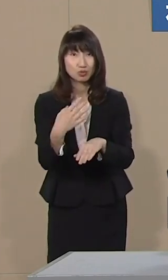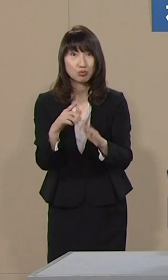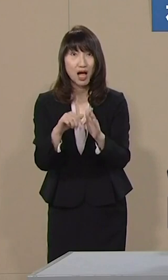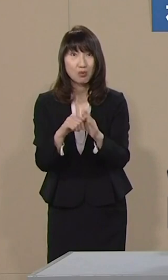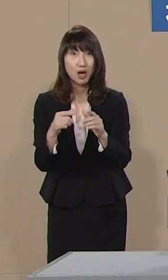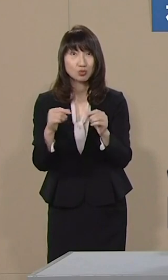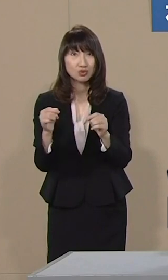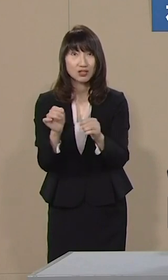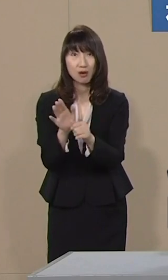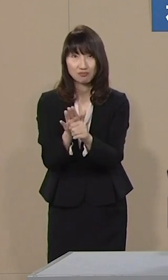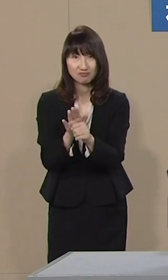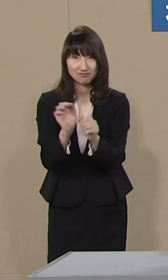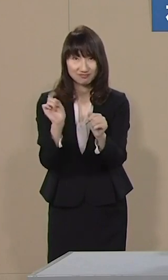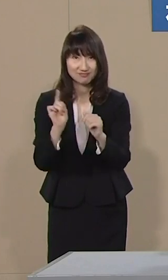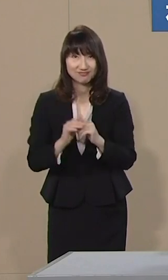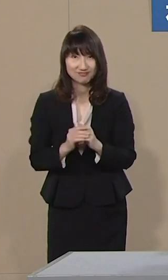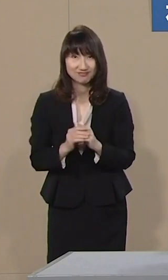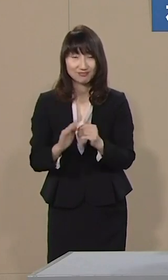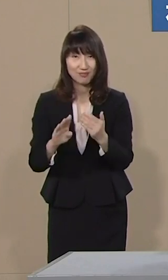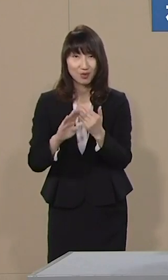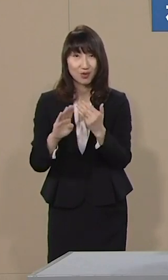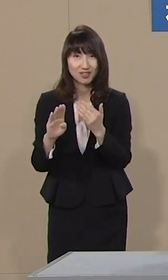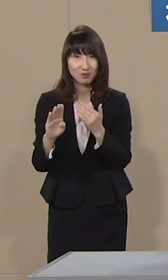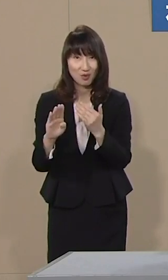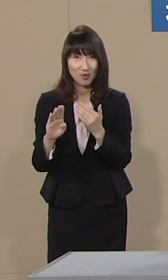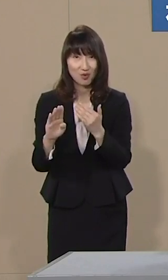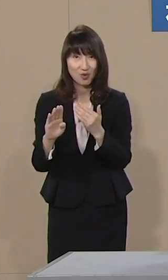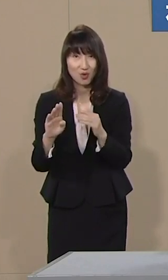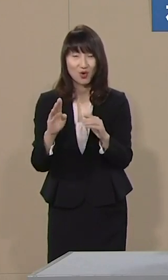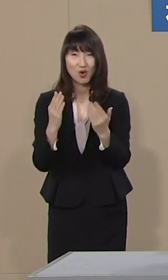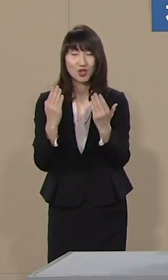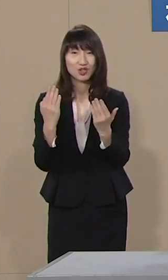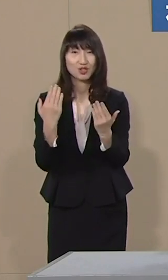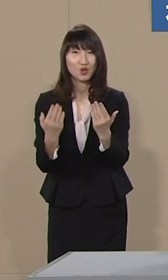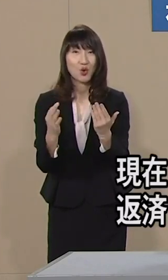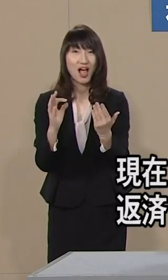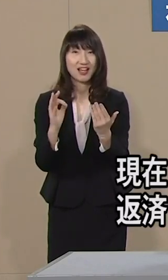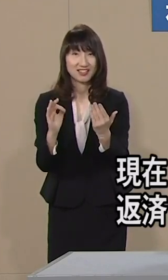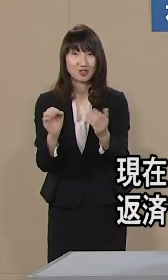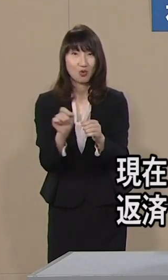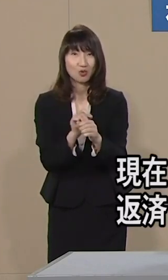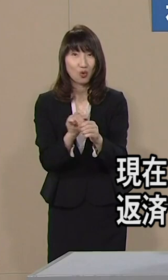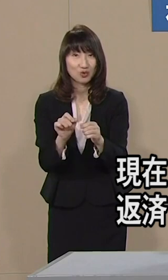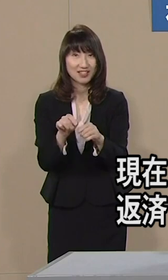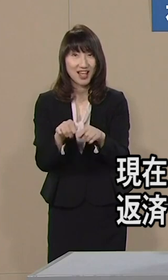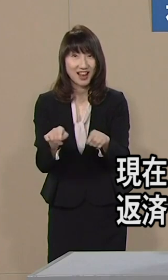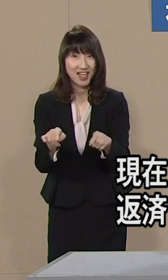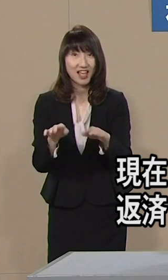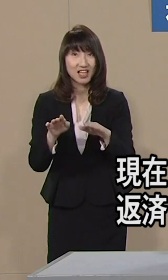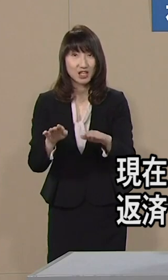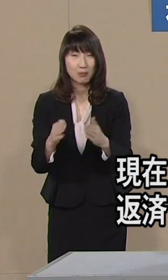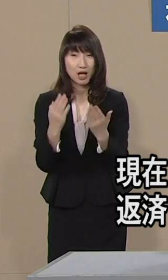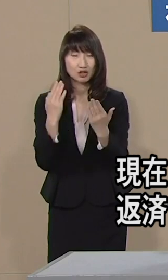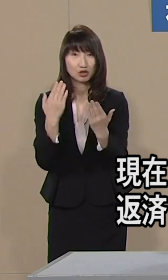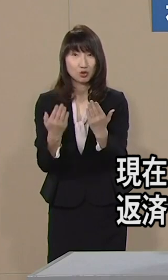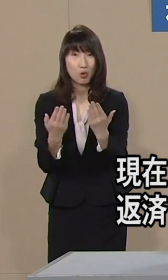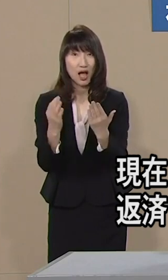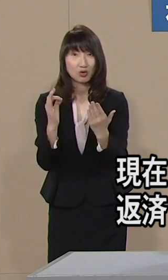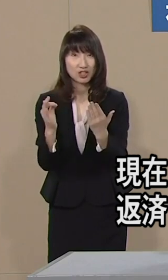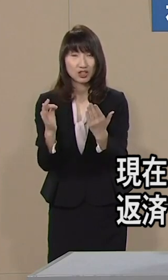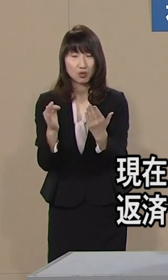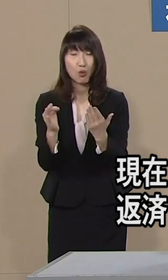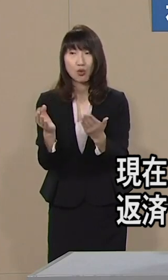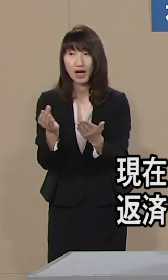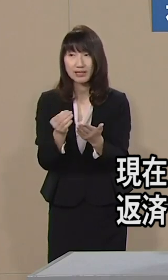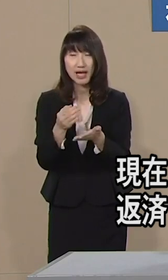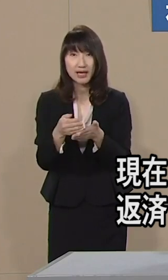には国が補填いたします他にも奨学金徳政令現在奨学金を借りている返済されて